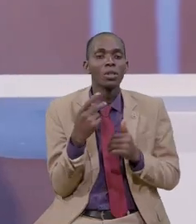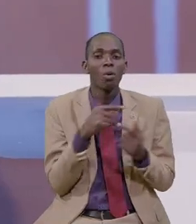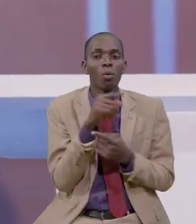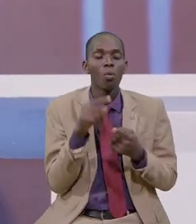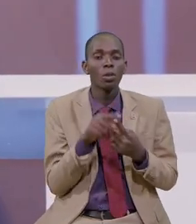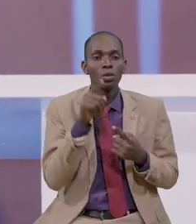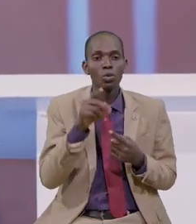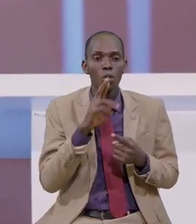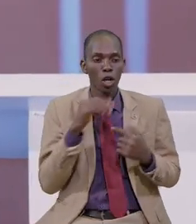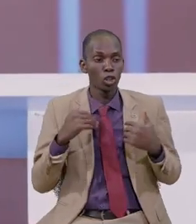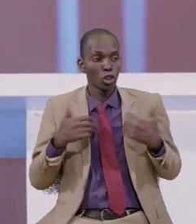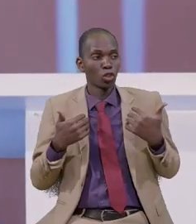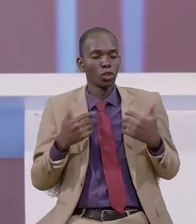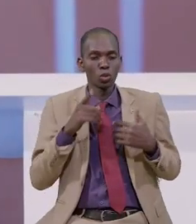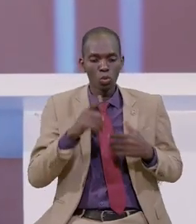vous avez